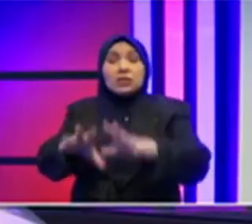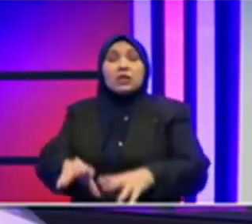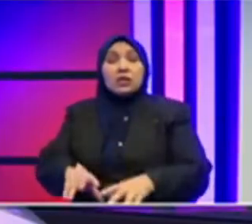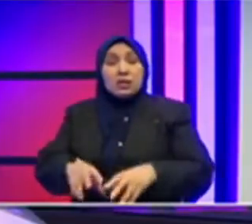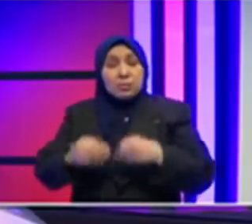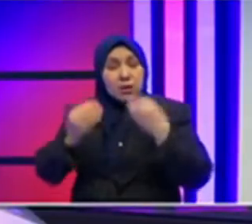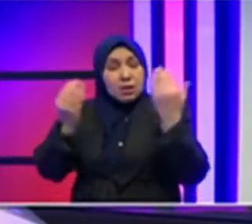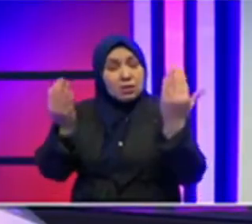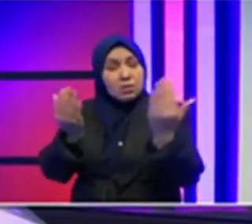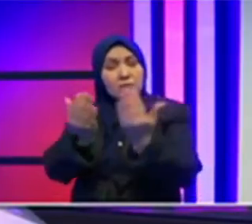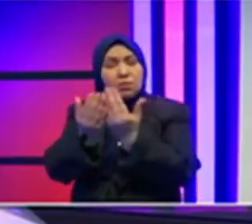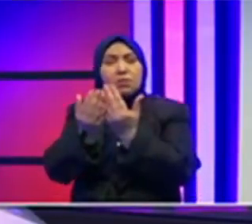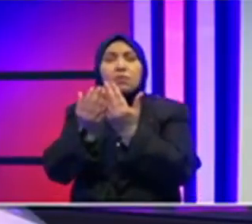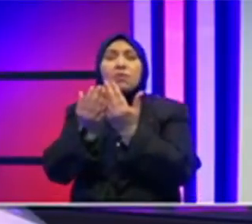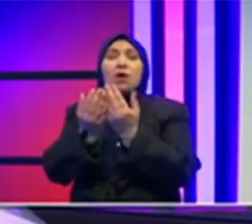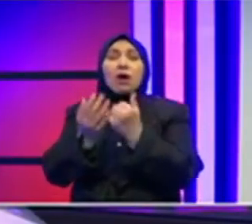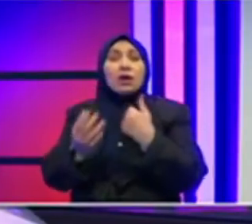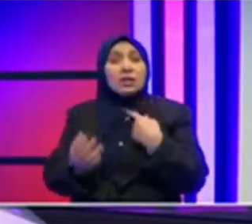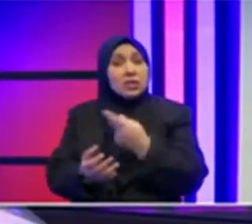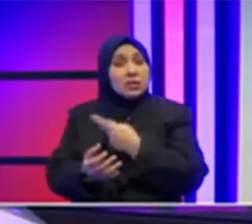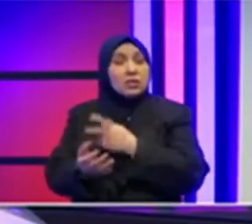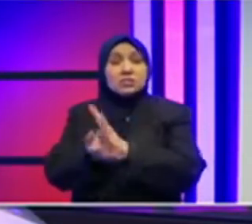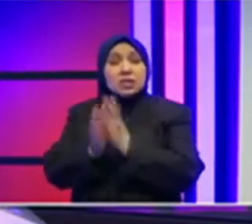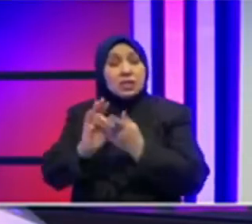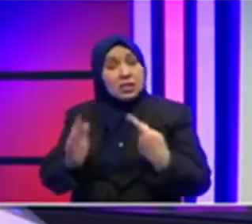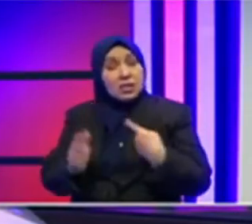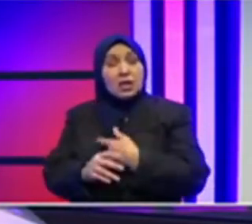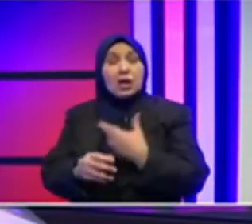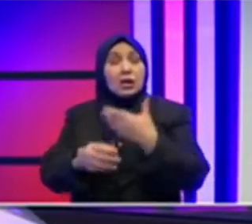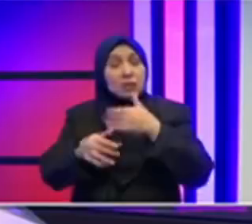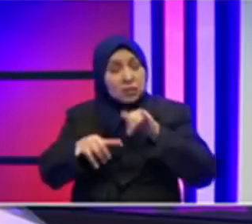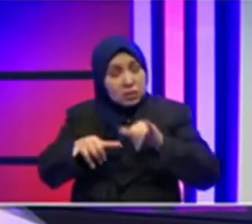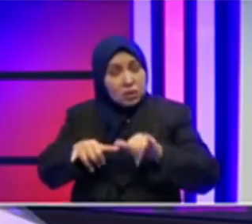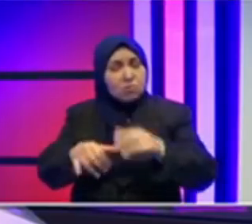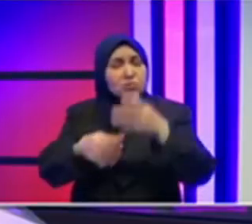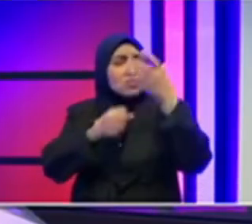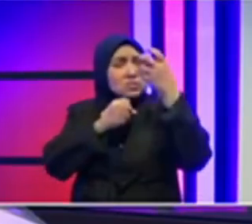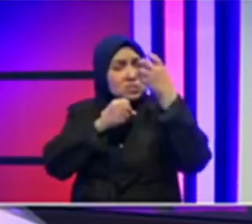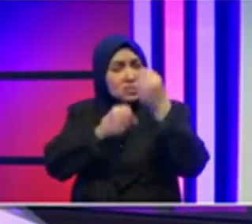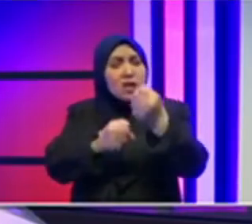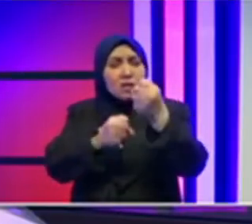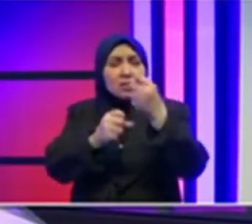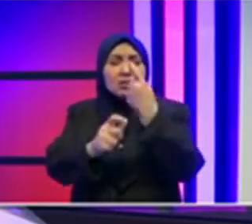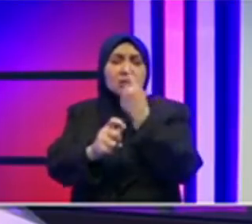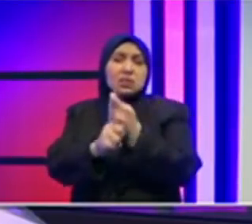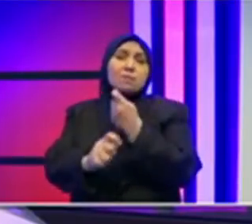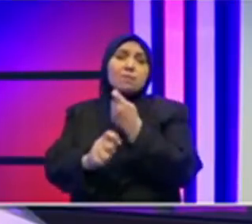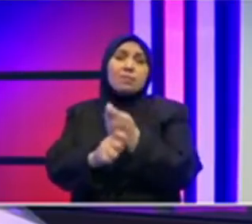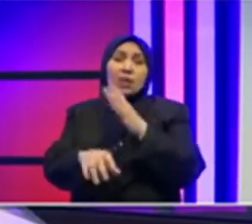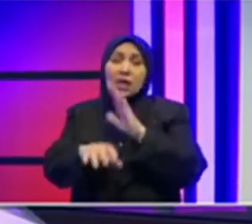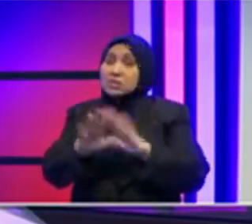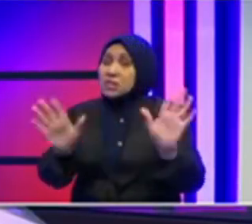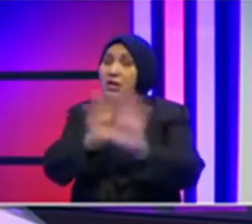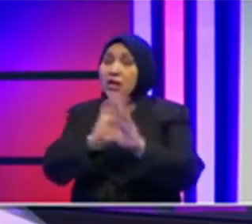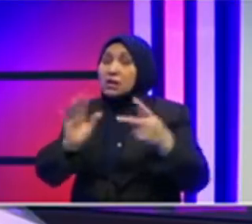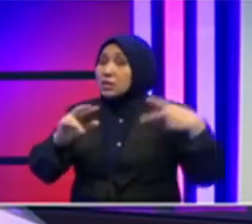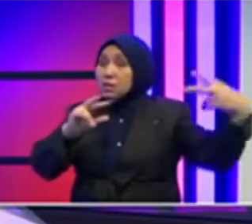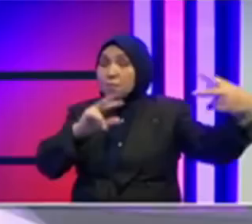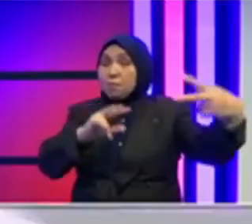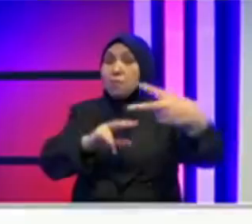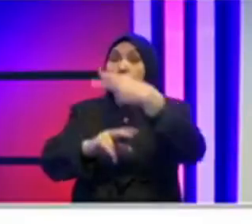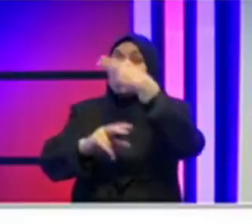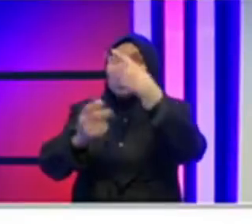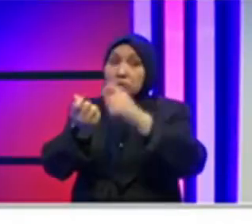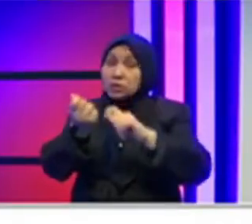Allah mengkabulkan doa kita Ustaz ya Agar kita terus berpegang kepada sabab Kepada Allah subhanahu wa ta'ala Jangan kita potong Inilah yang